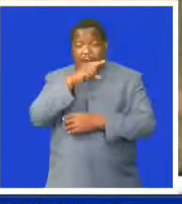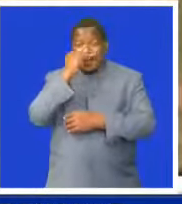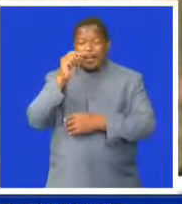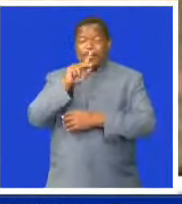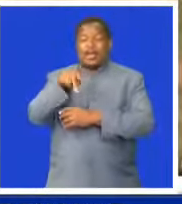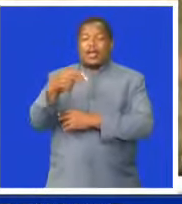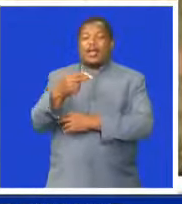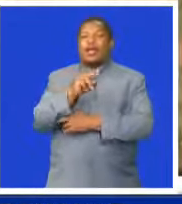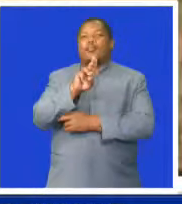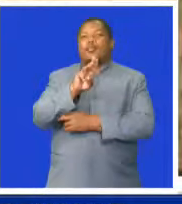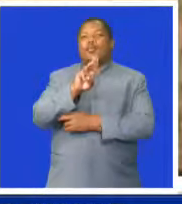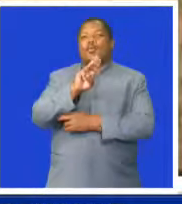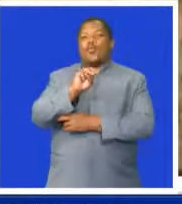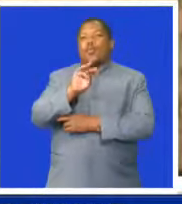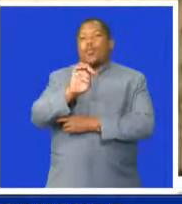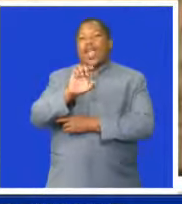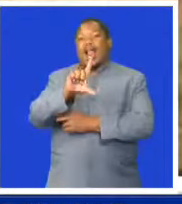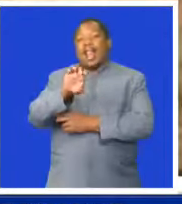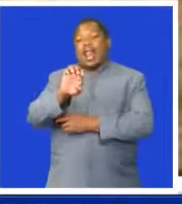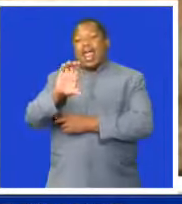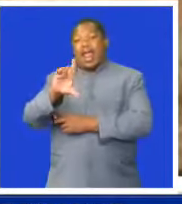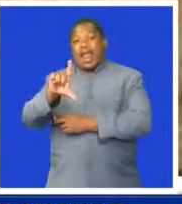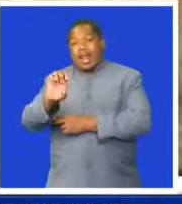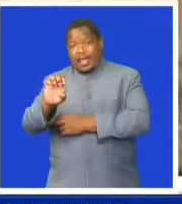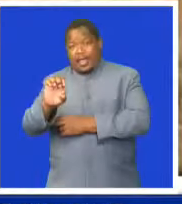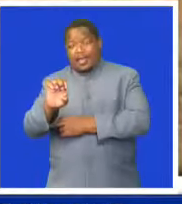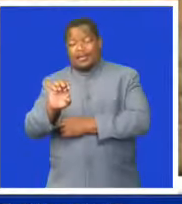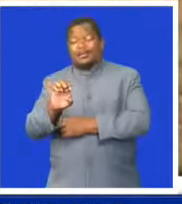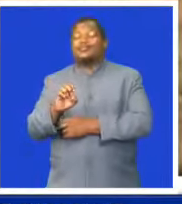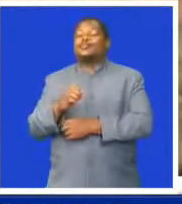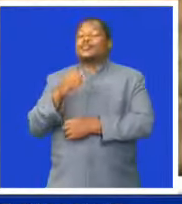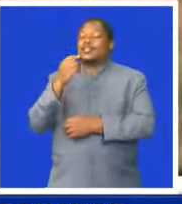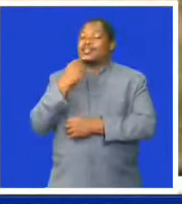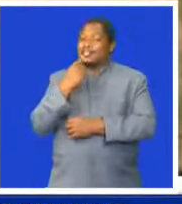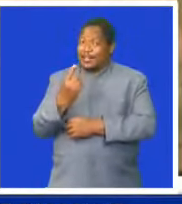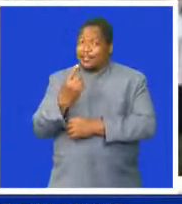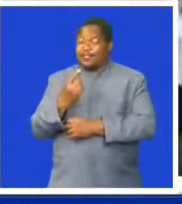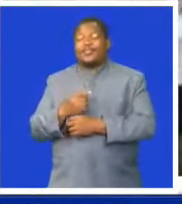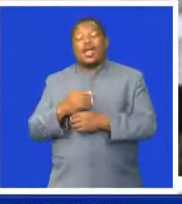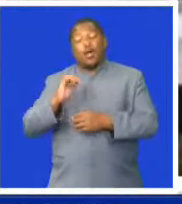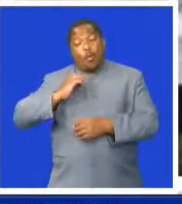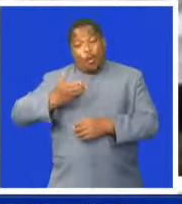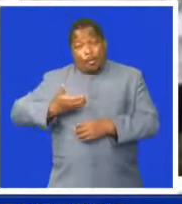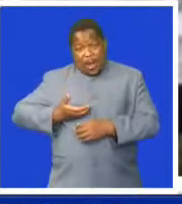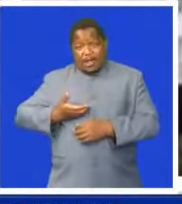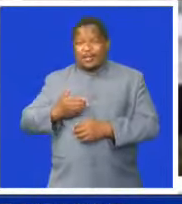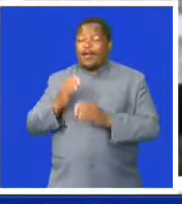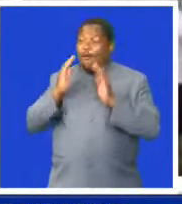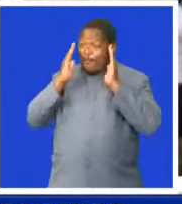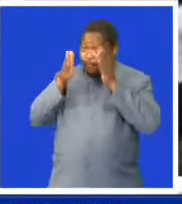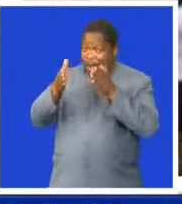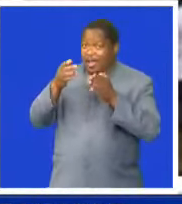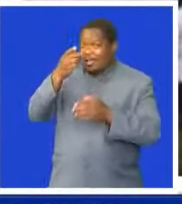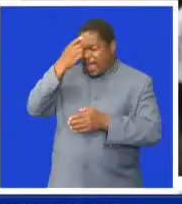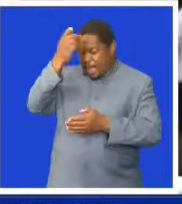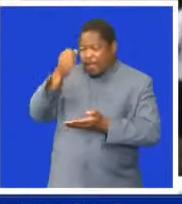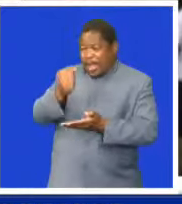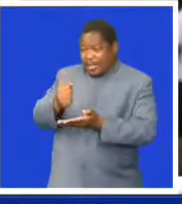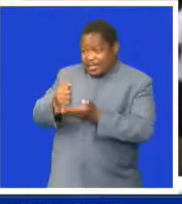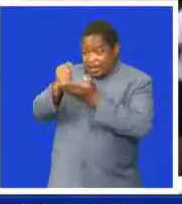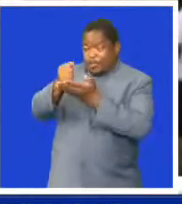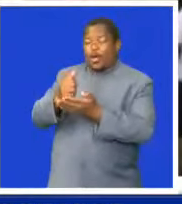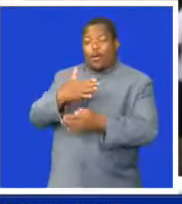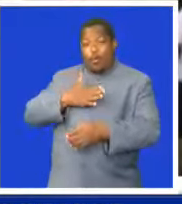live lakangwane nekubambisa uhulumende lapho angadzinga lusito khona. Konke lokwentekako